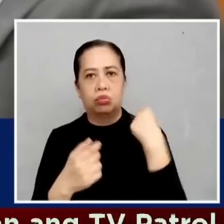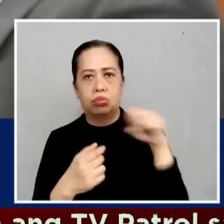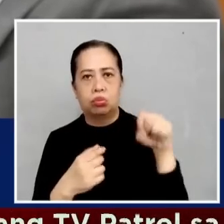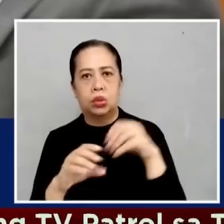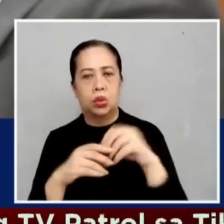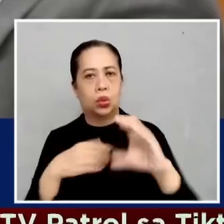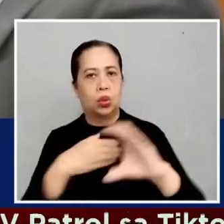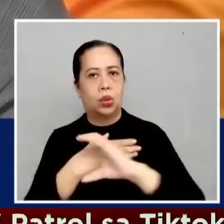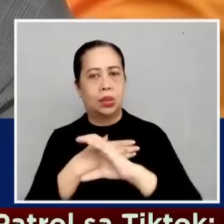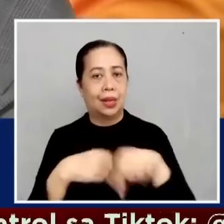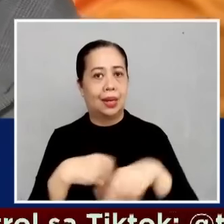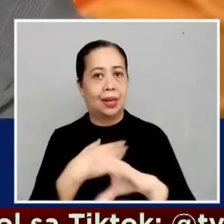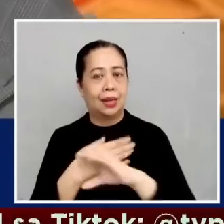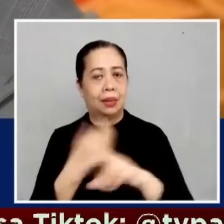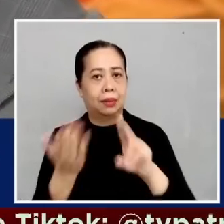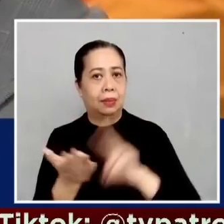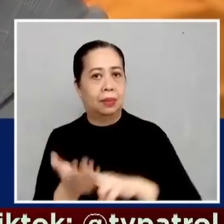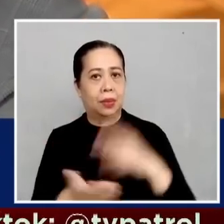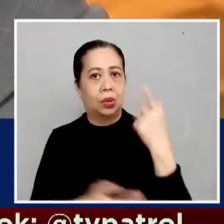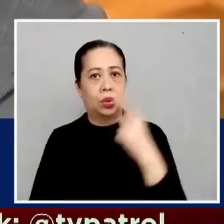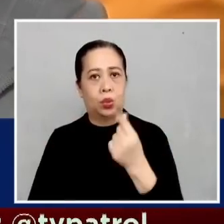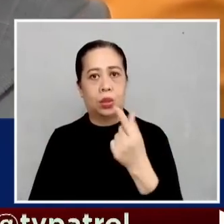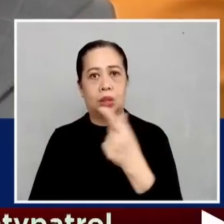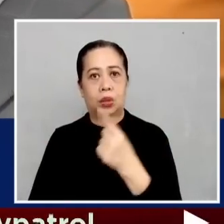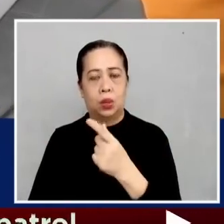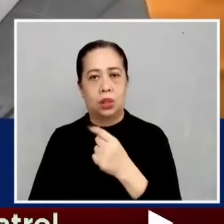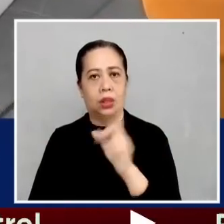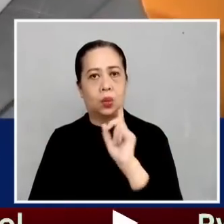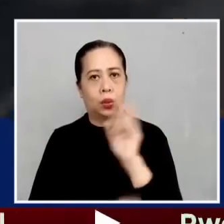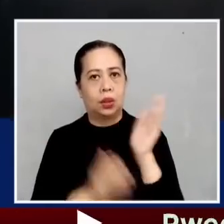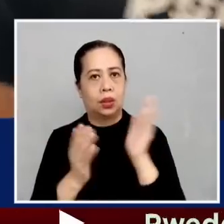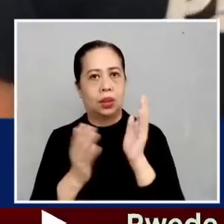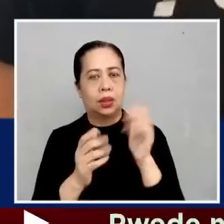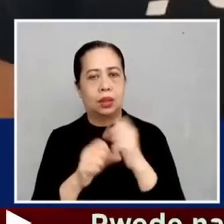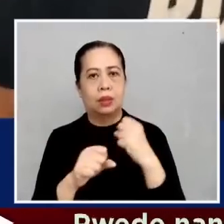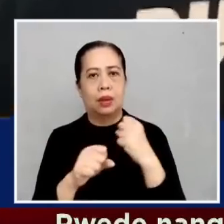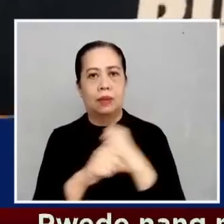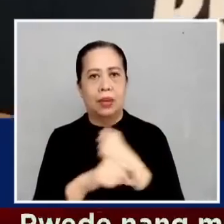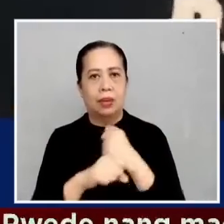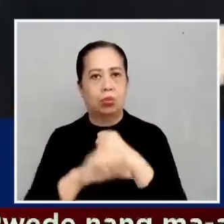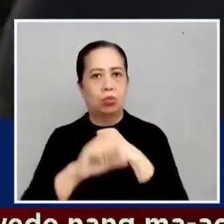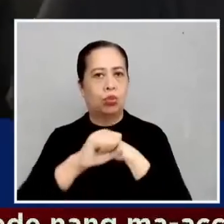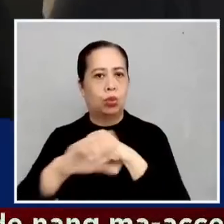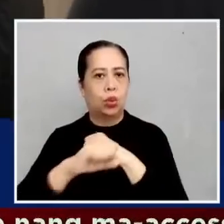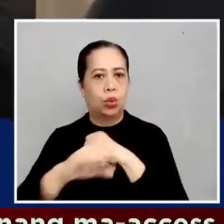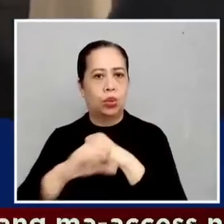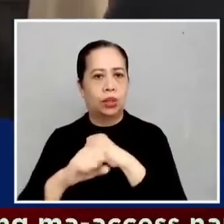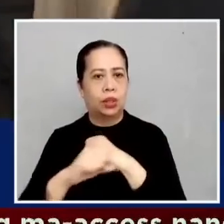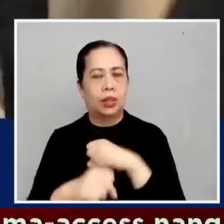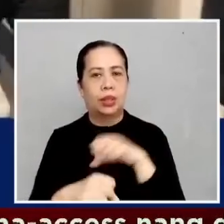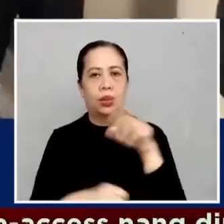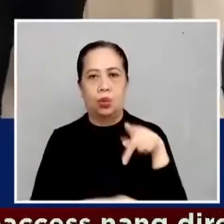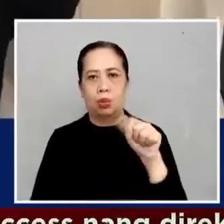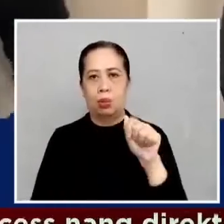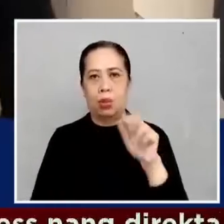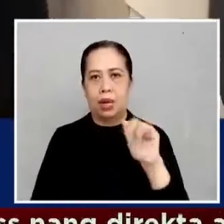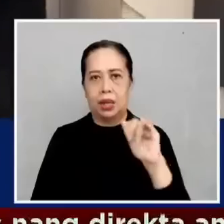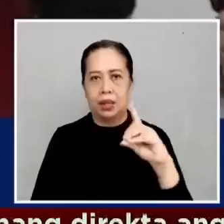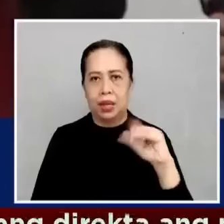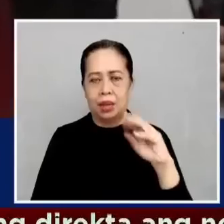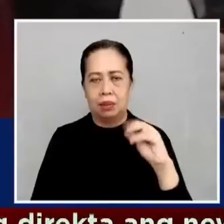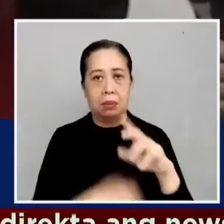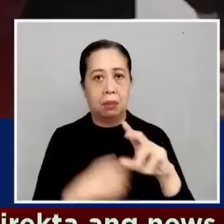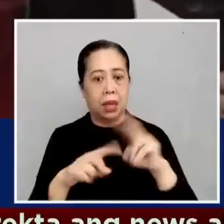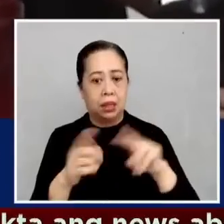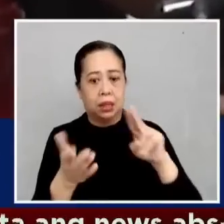kanilang kontrata na pinirmahan noong 2020. Magsisilbing fight promoter ni Pacquiao ang Paradigm. Pero lumagda si